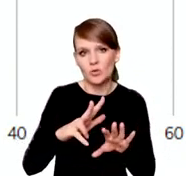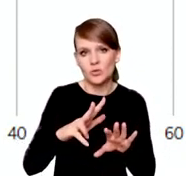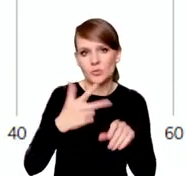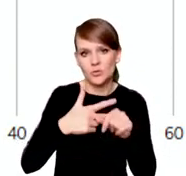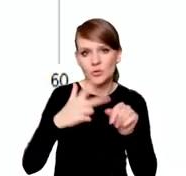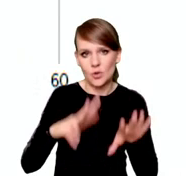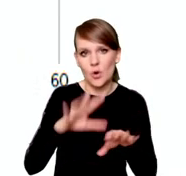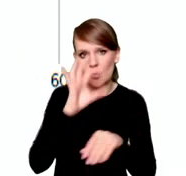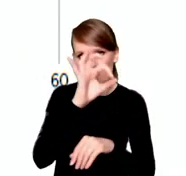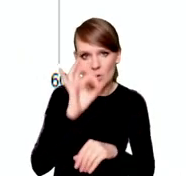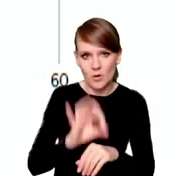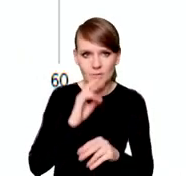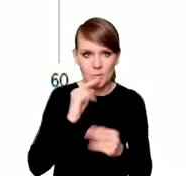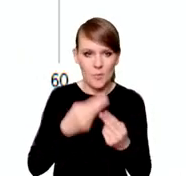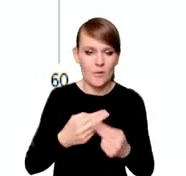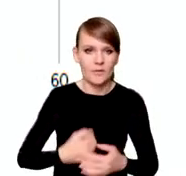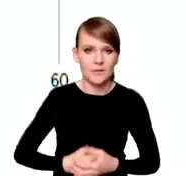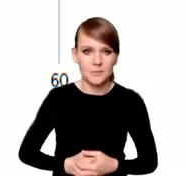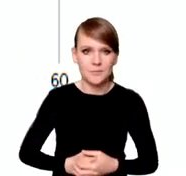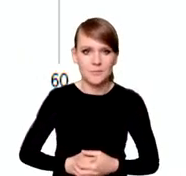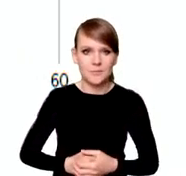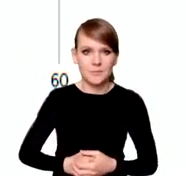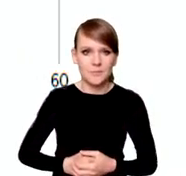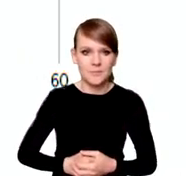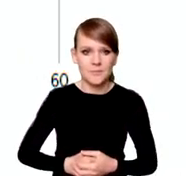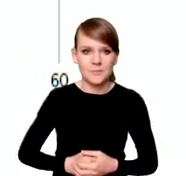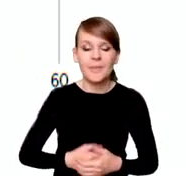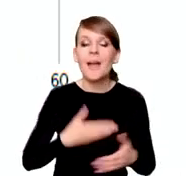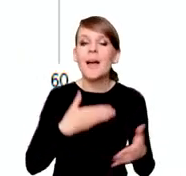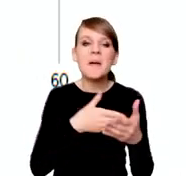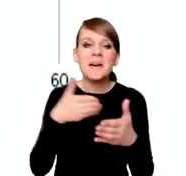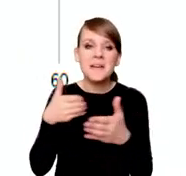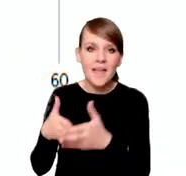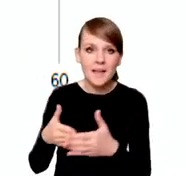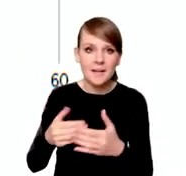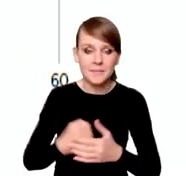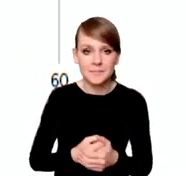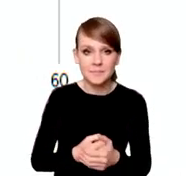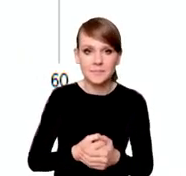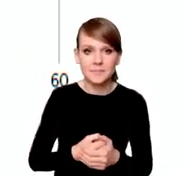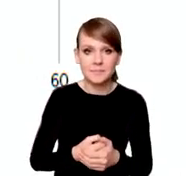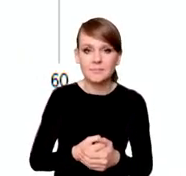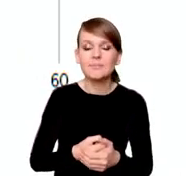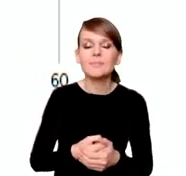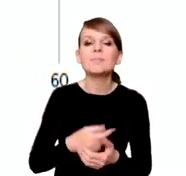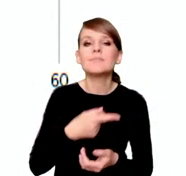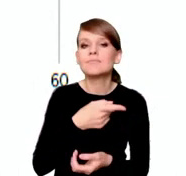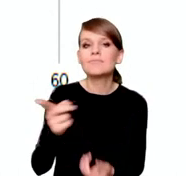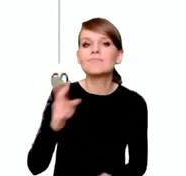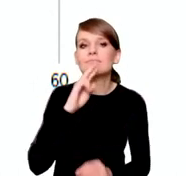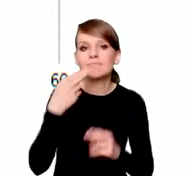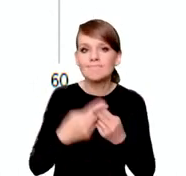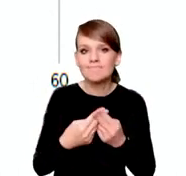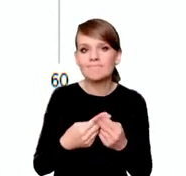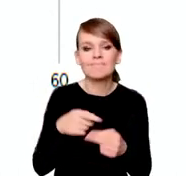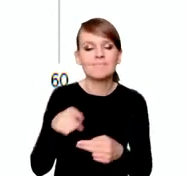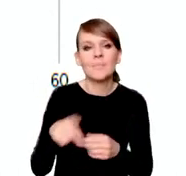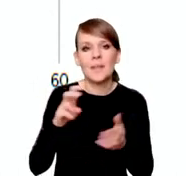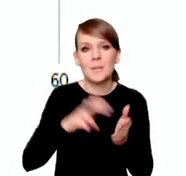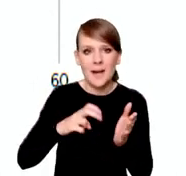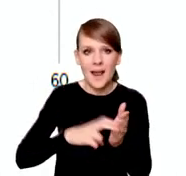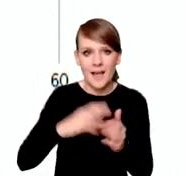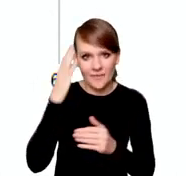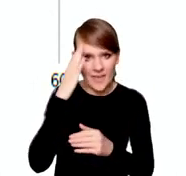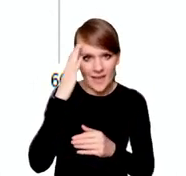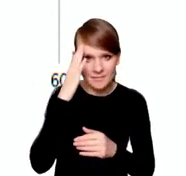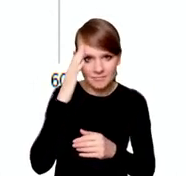38% próby. I bariery, do barier ankietowani zaliczyli niewystarczającą wiedzę na temat